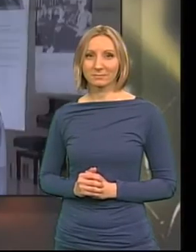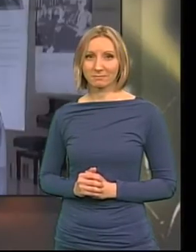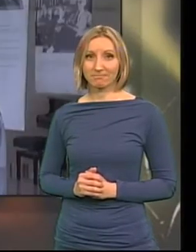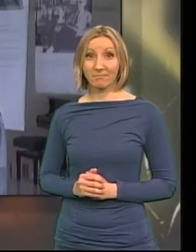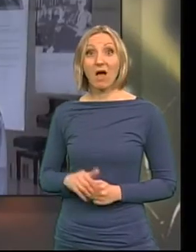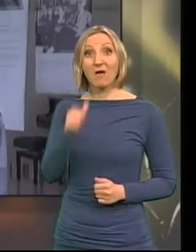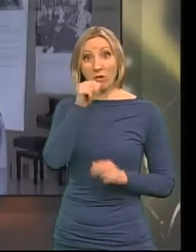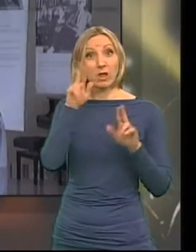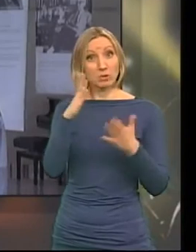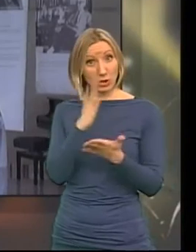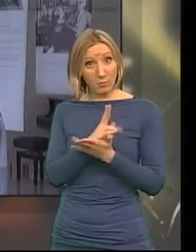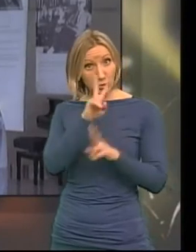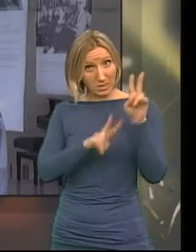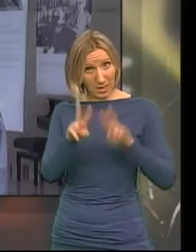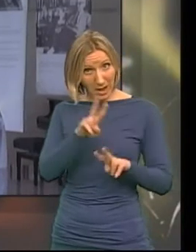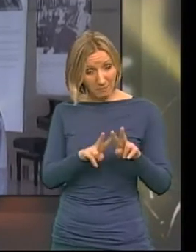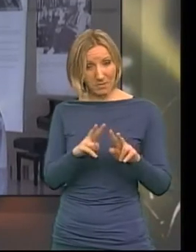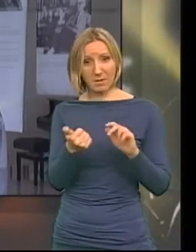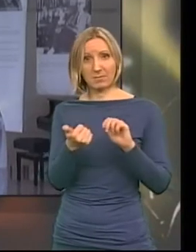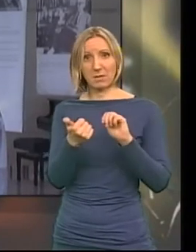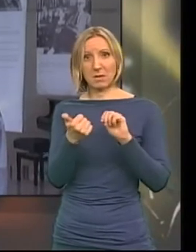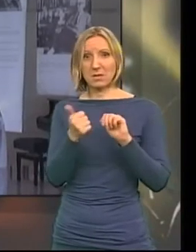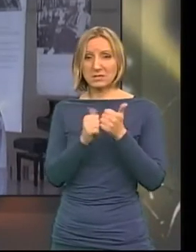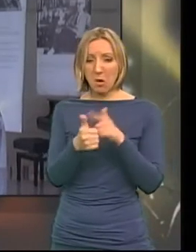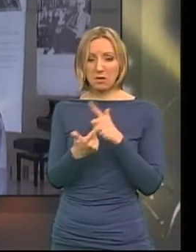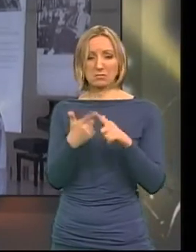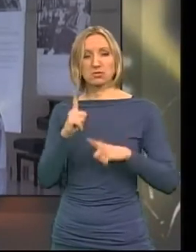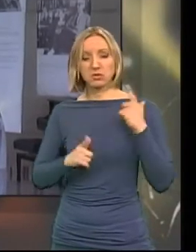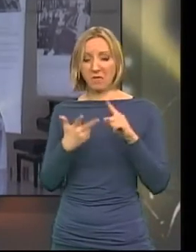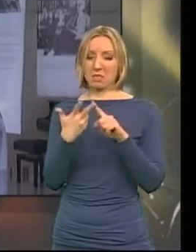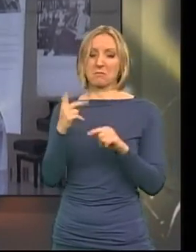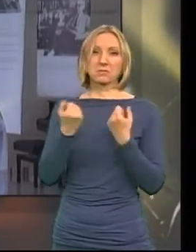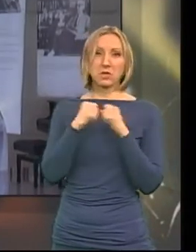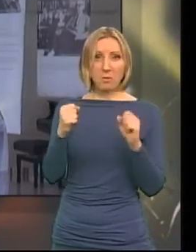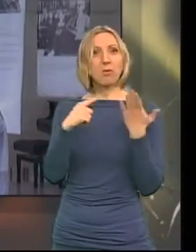Da voda može biti terapija, sport, uživanje,